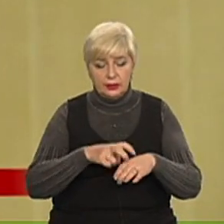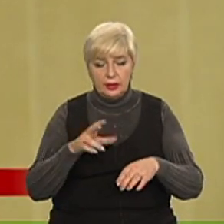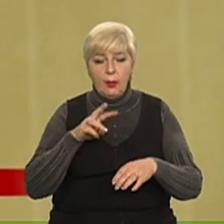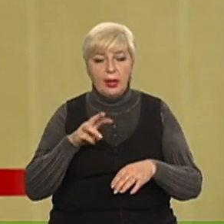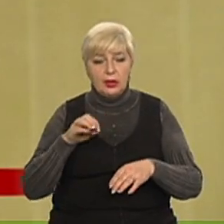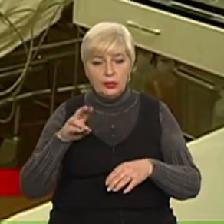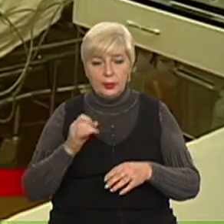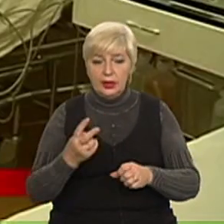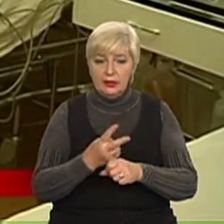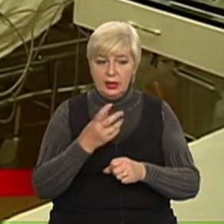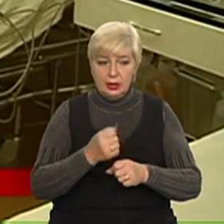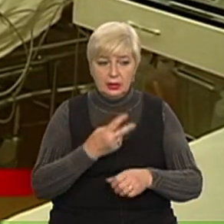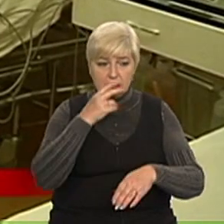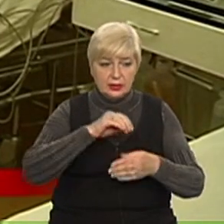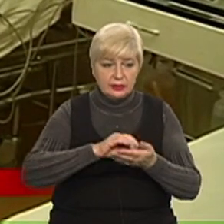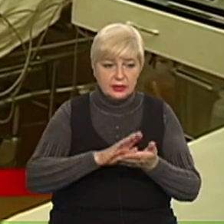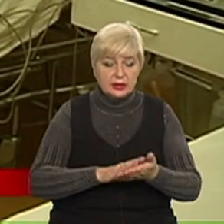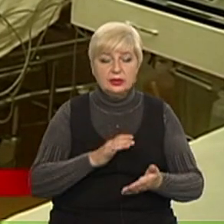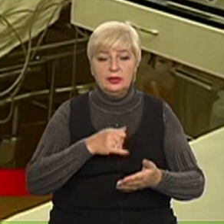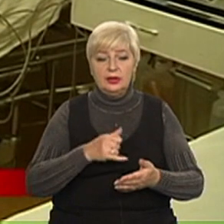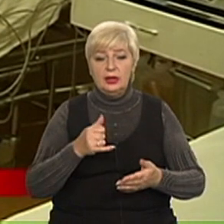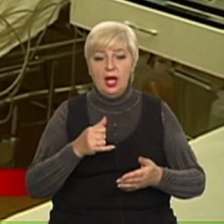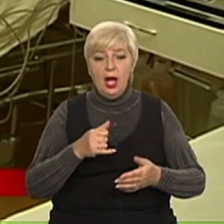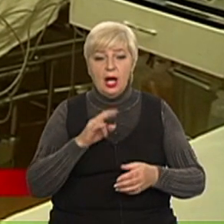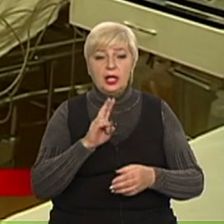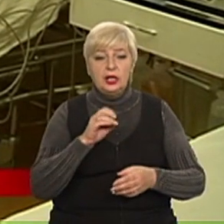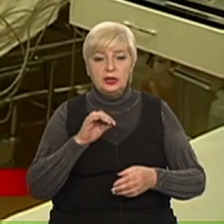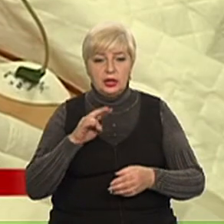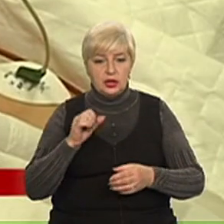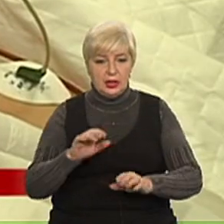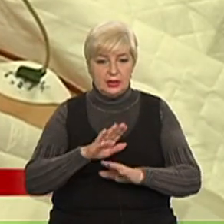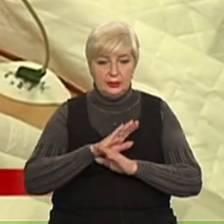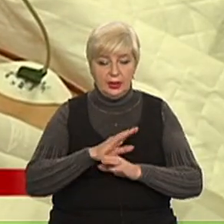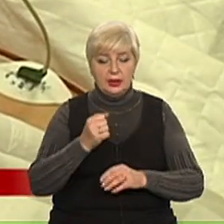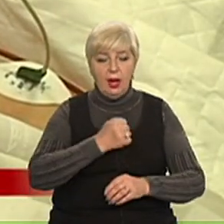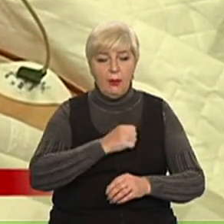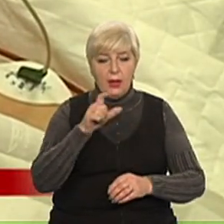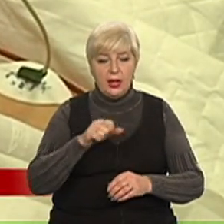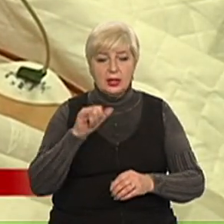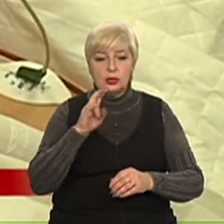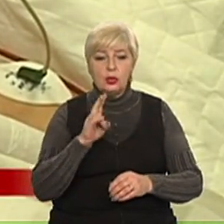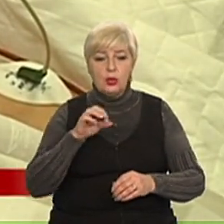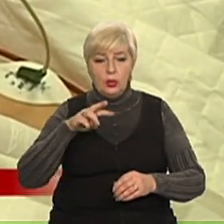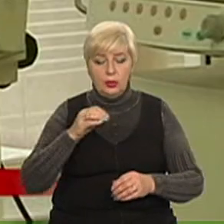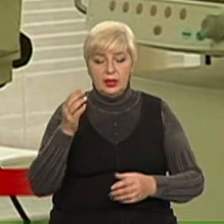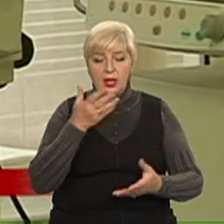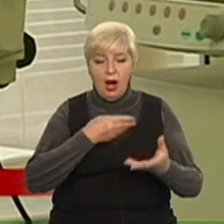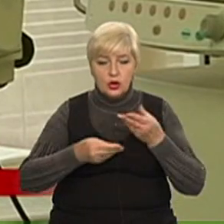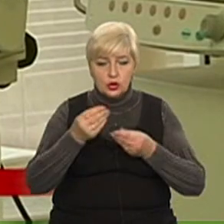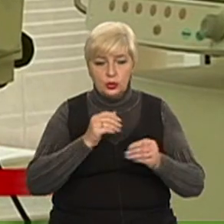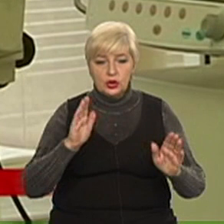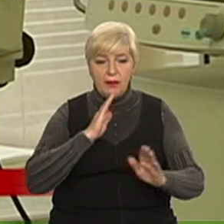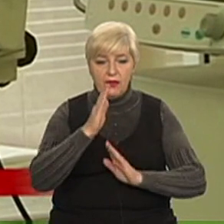Двічі діагностували клінічну смерть та медикам вдалося завести його серце. Боєць у комі на штучній вентиляції.